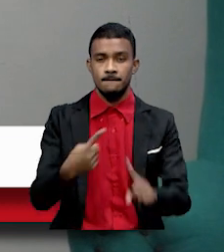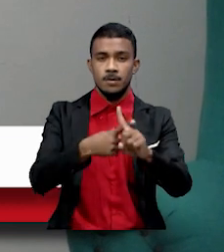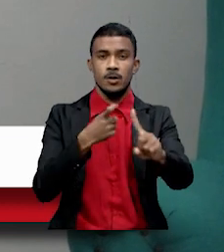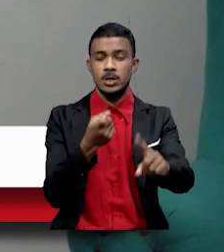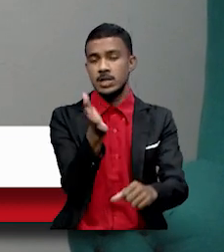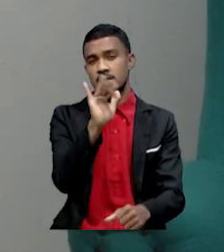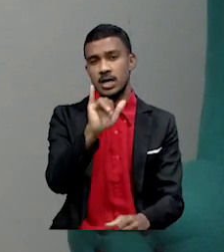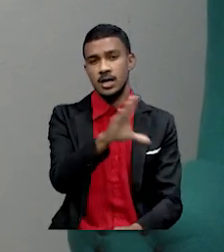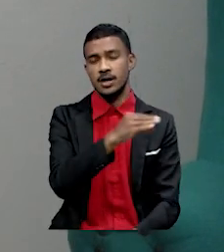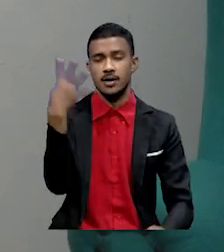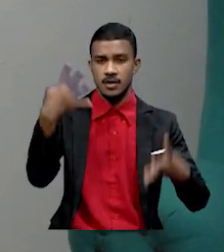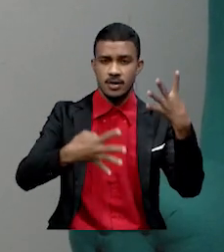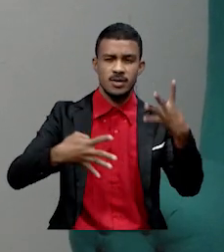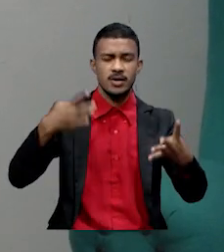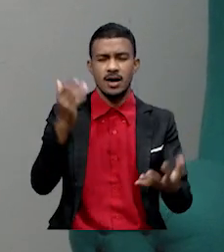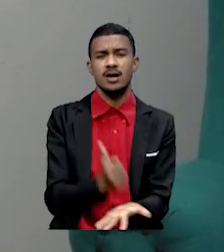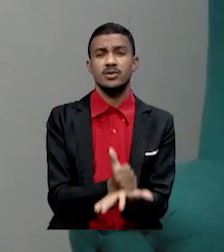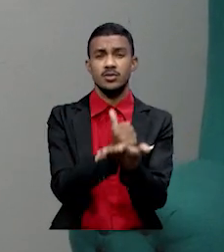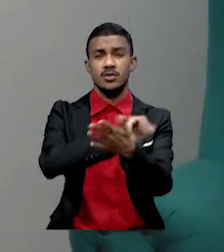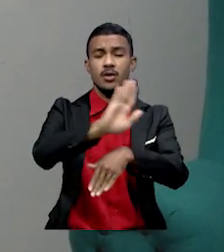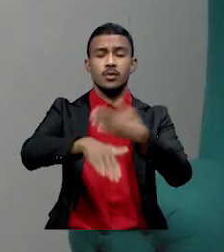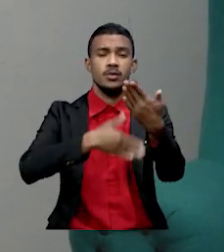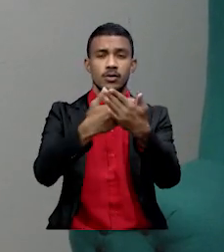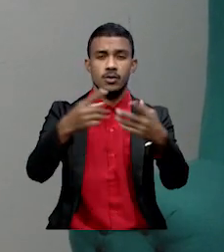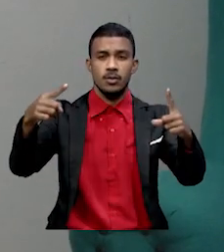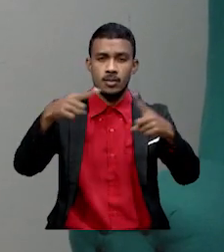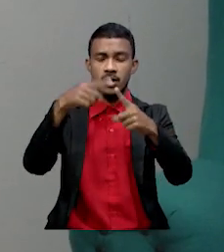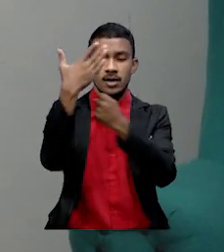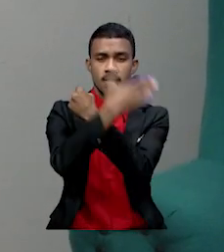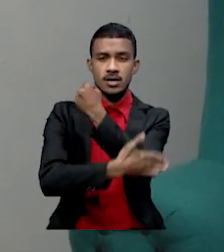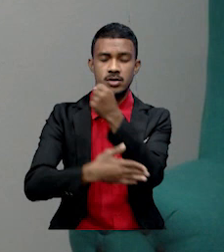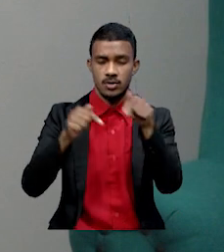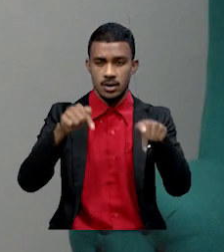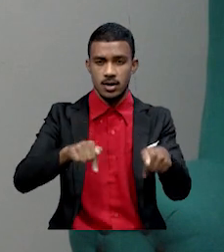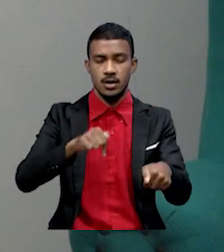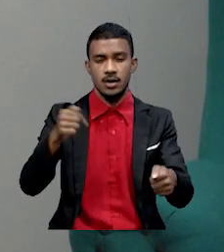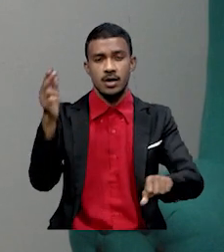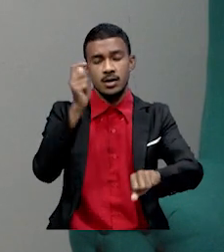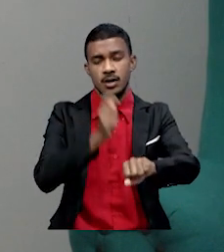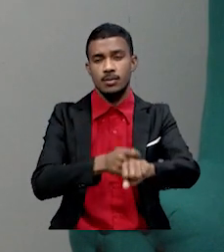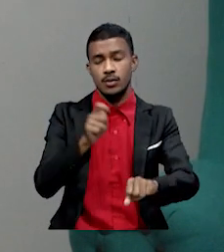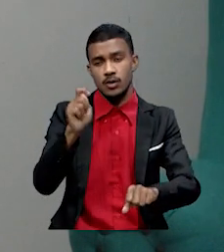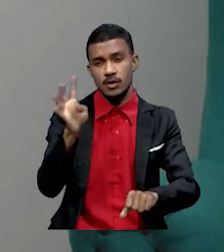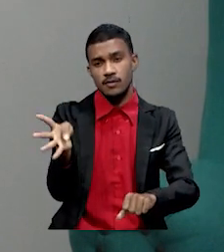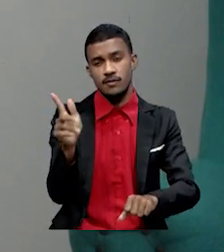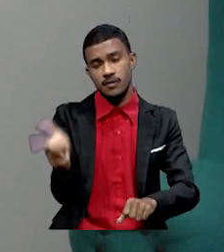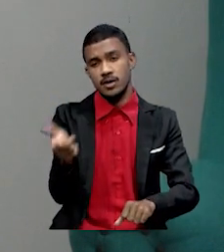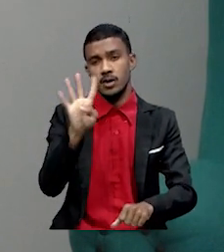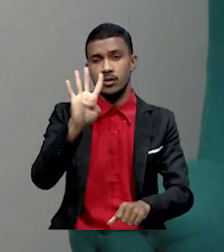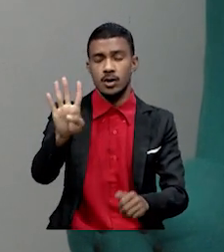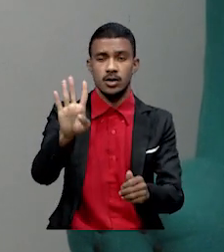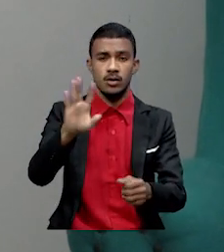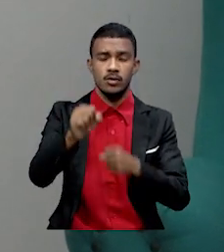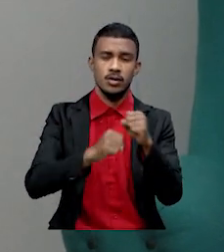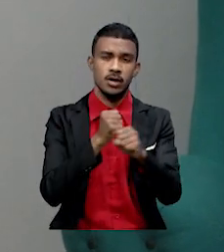sirnia funu sirnia dedikasan toma ba ia rai dani. Durante 24 anos ita consegue de me reta ita ne